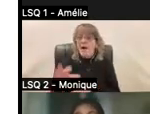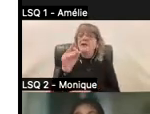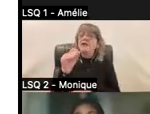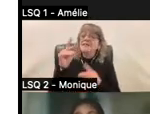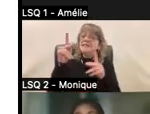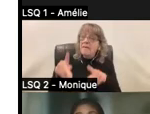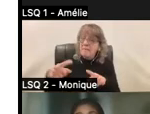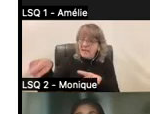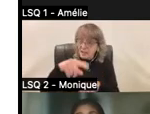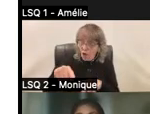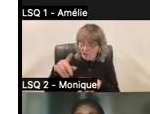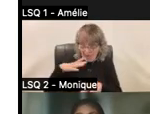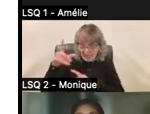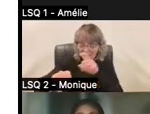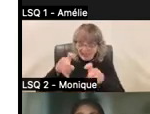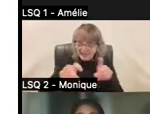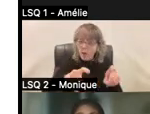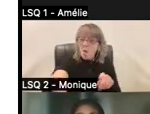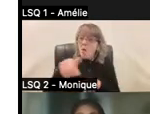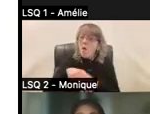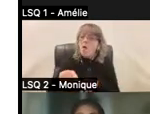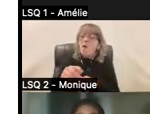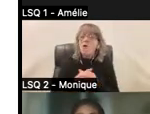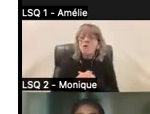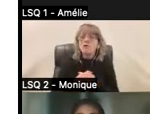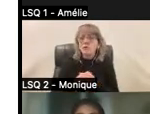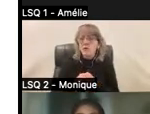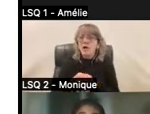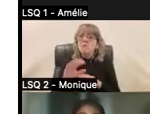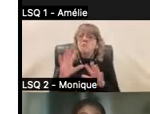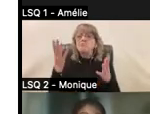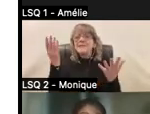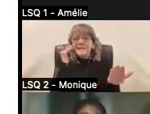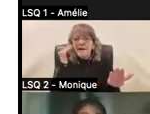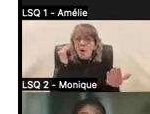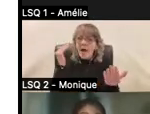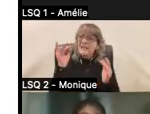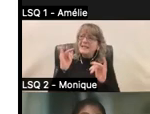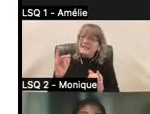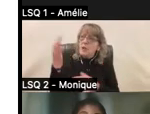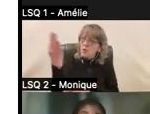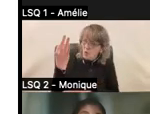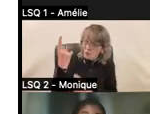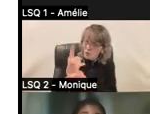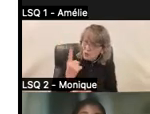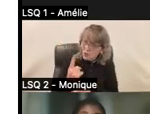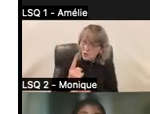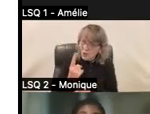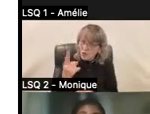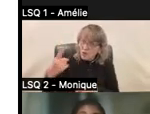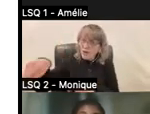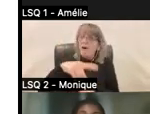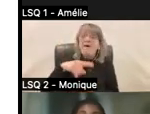personnes interrogées, heu, sur le fait de savoir si le cours a répondu aux attentes, plus de 90 personnes ont